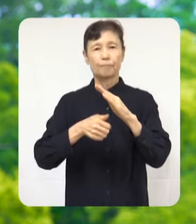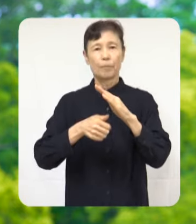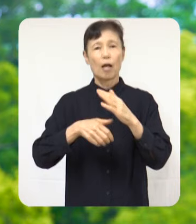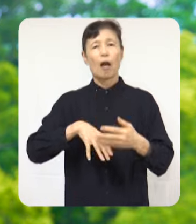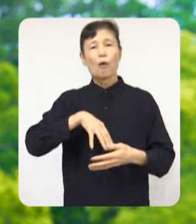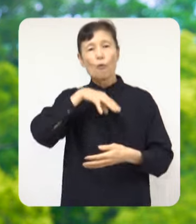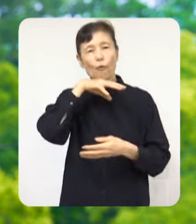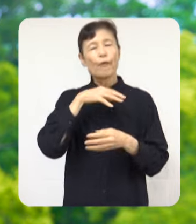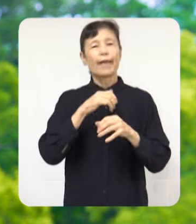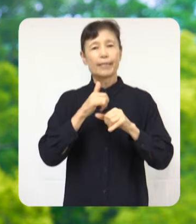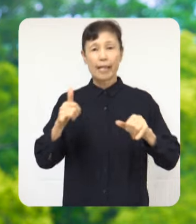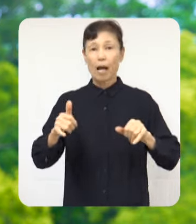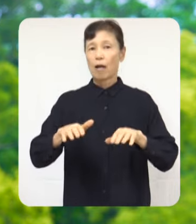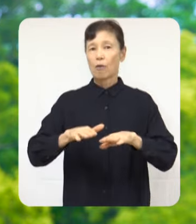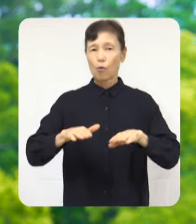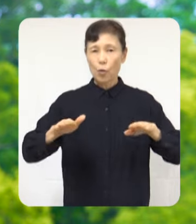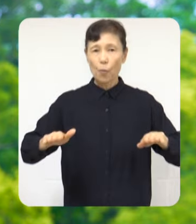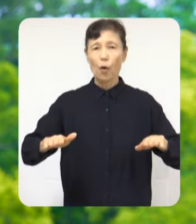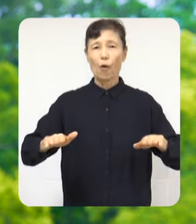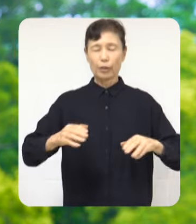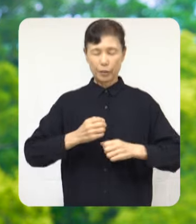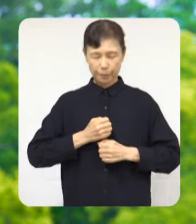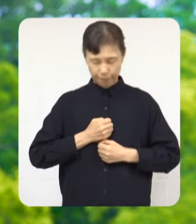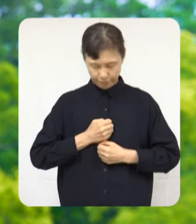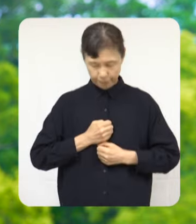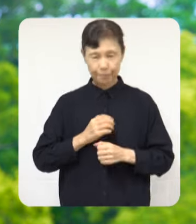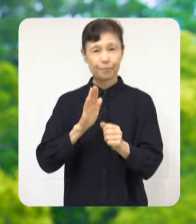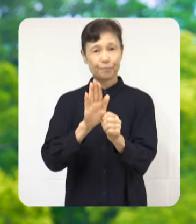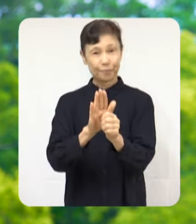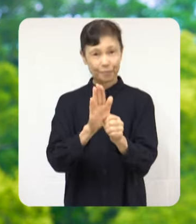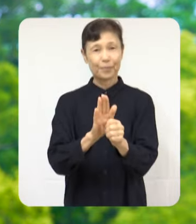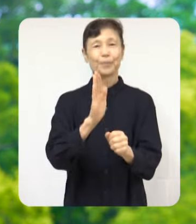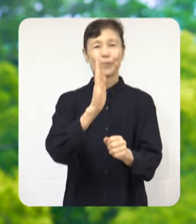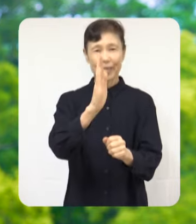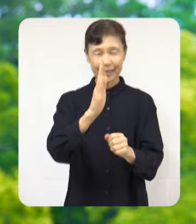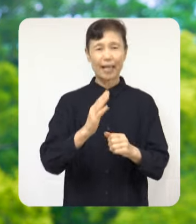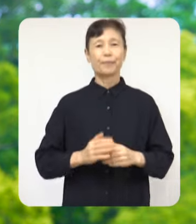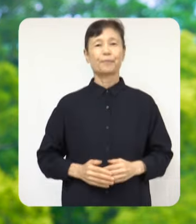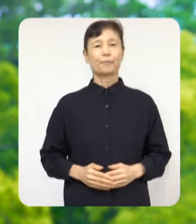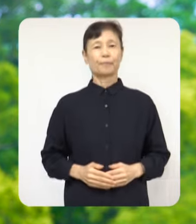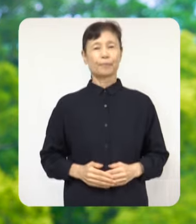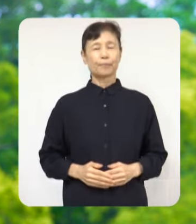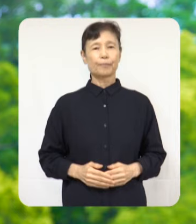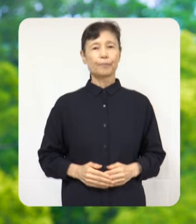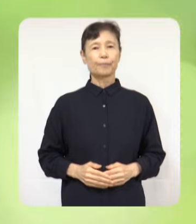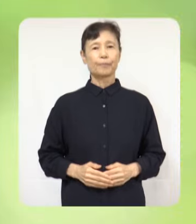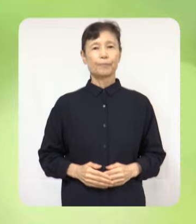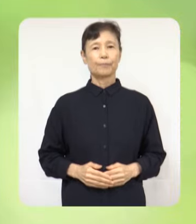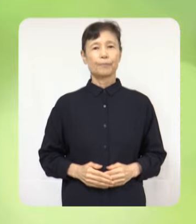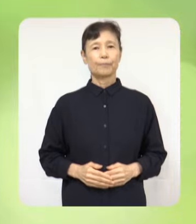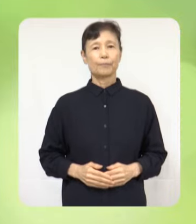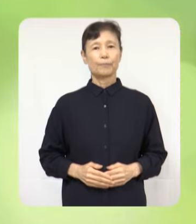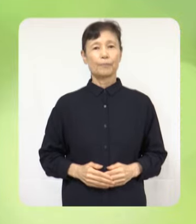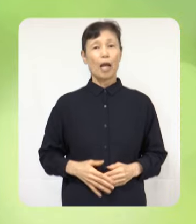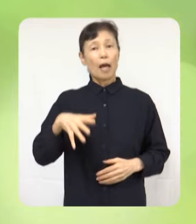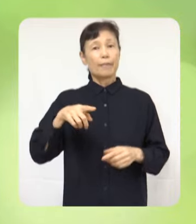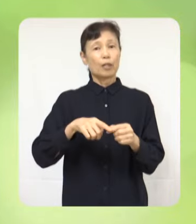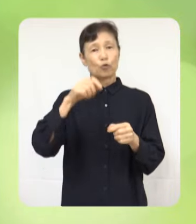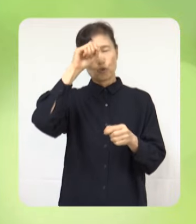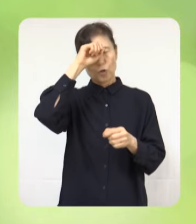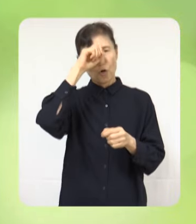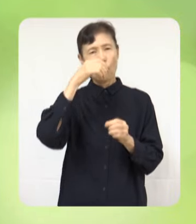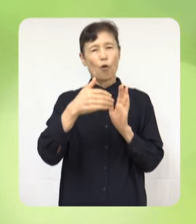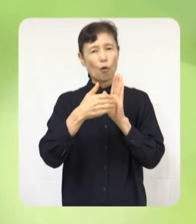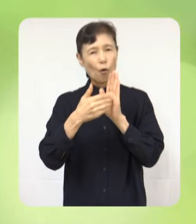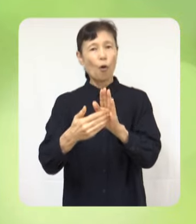控え熱中症を発症しやすい高齢者や子供に注意を呼びかけましょうその他